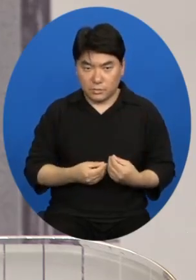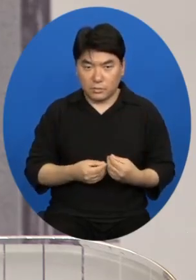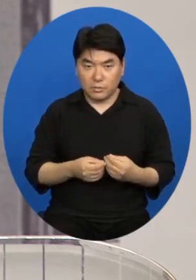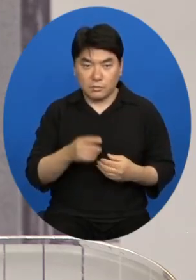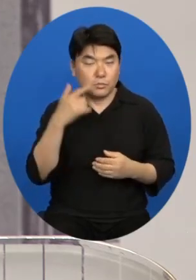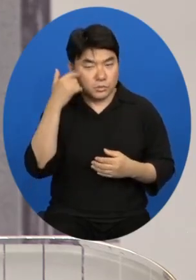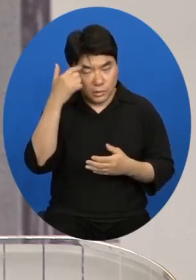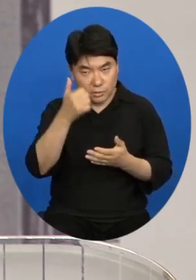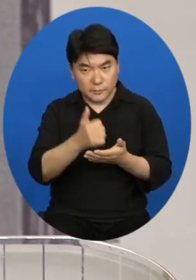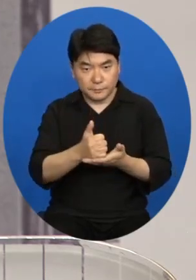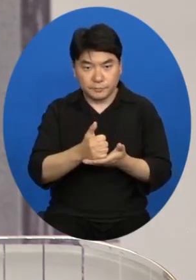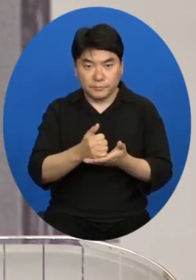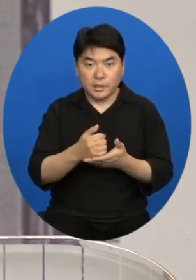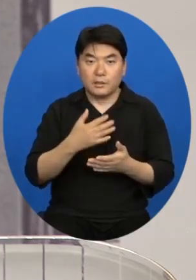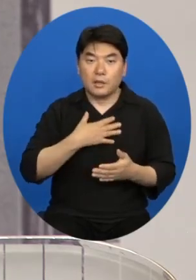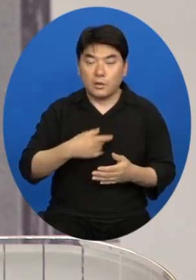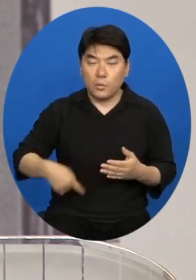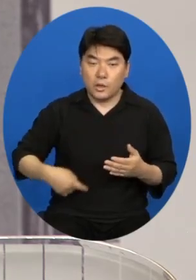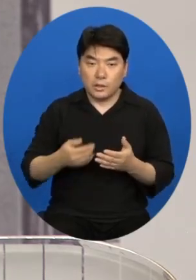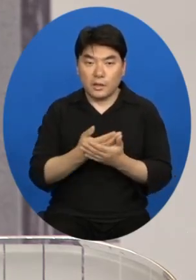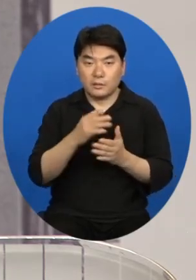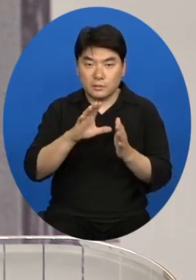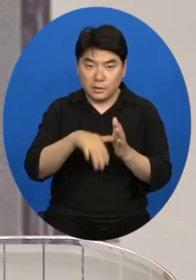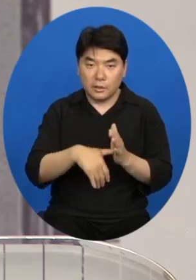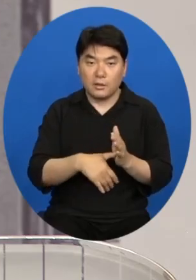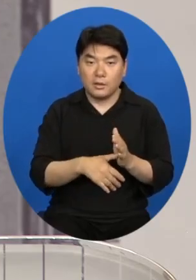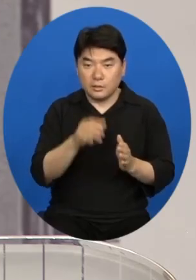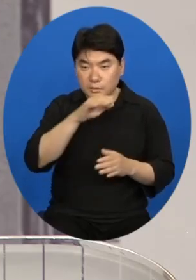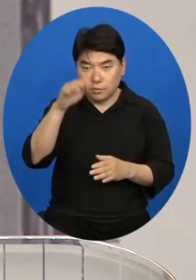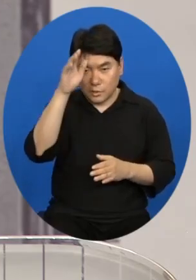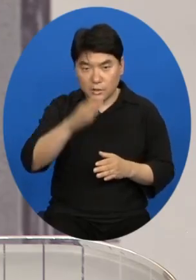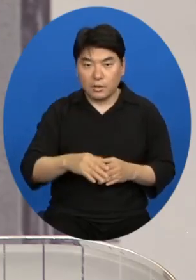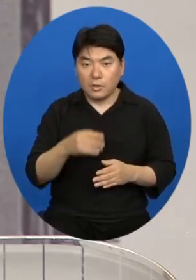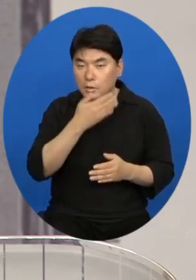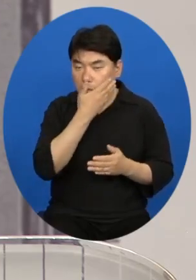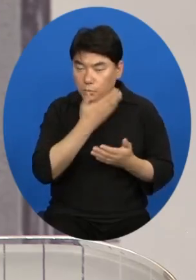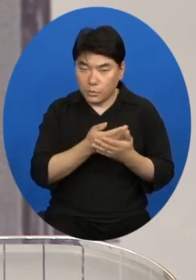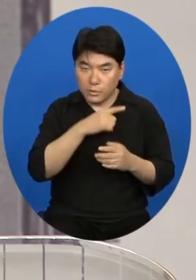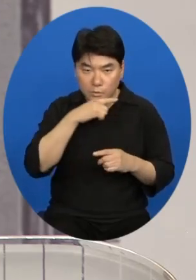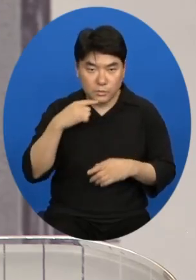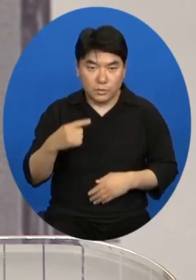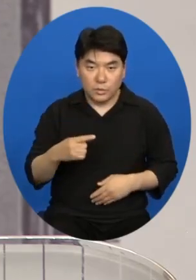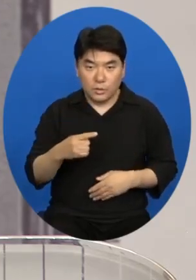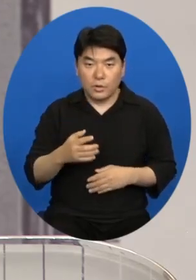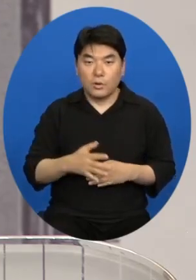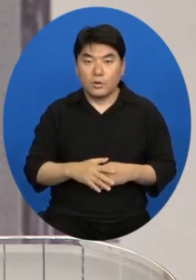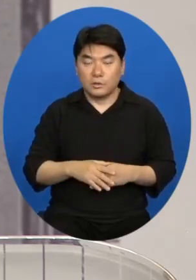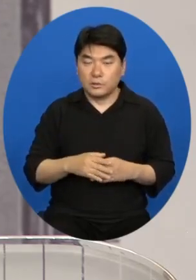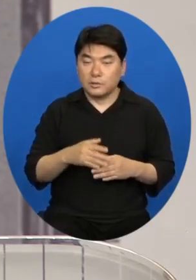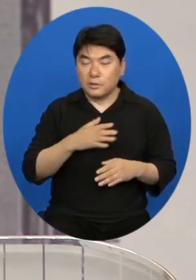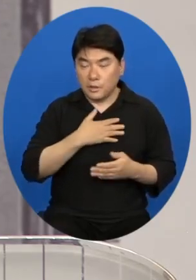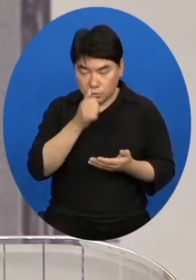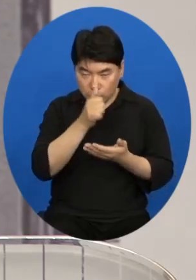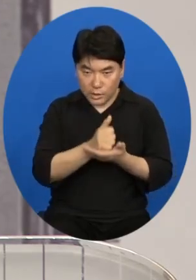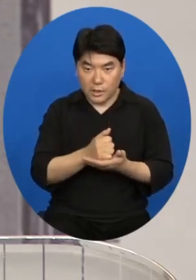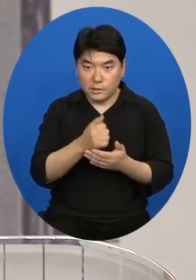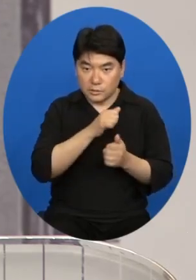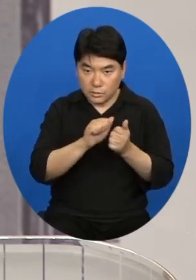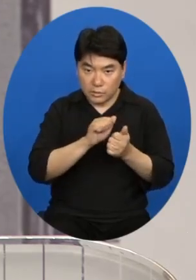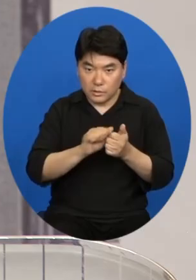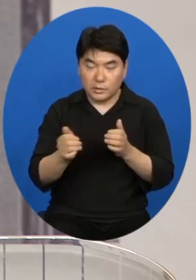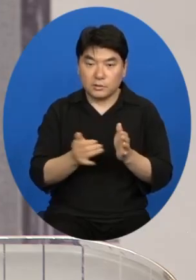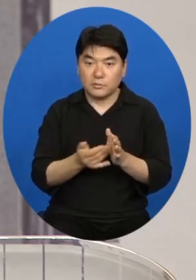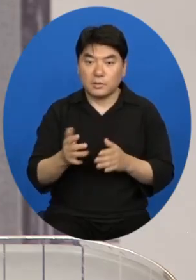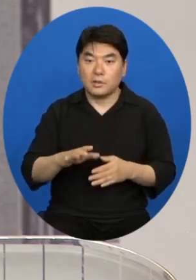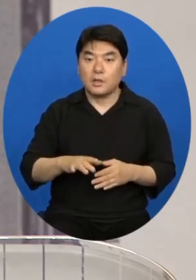거예요. 목사님, 제가 회개할 때에 십자가의 보혈로 저의 죄가 씻겨 제꼈지만 저의 몸에는 여전히